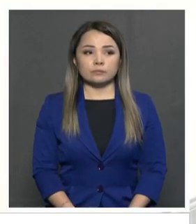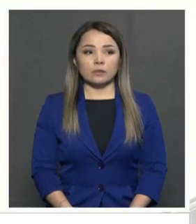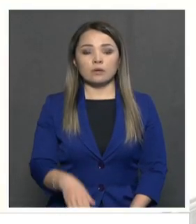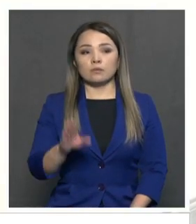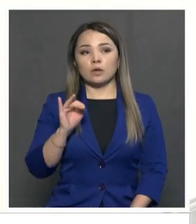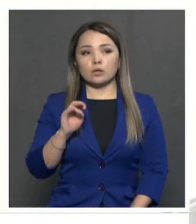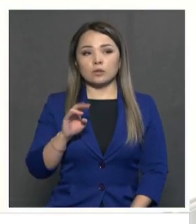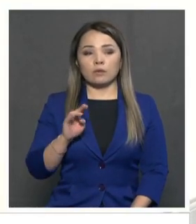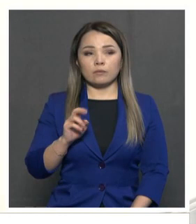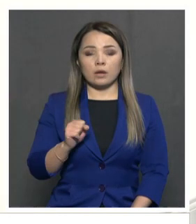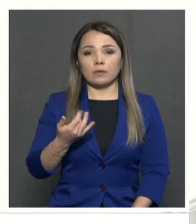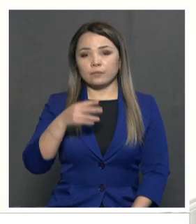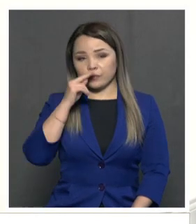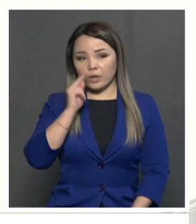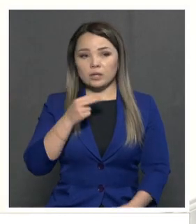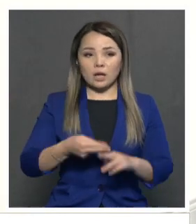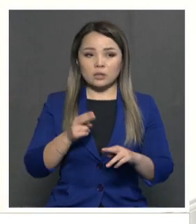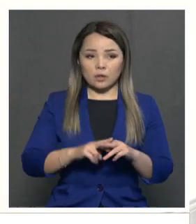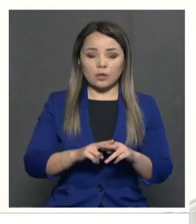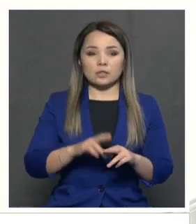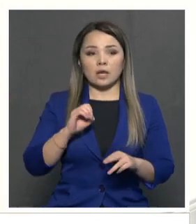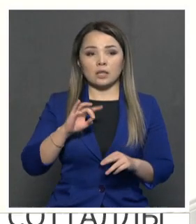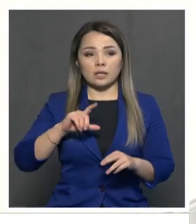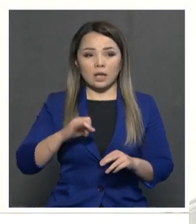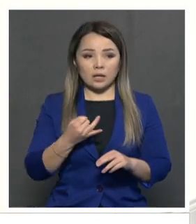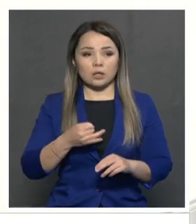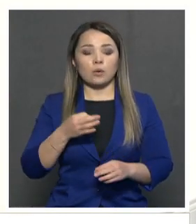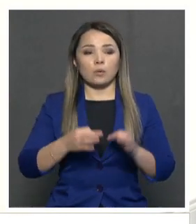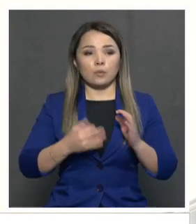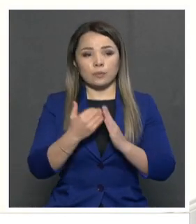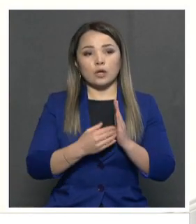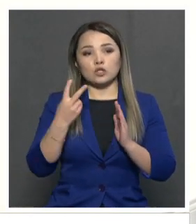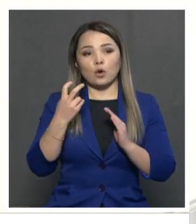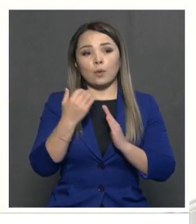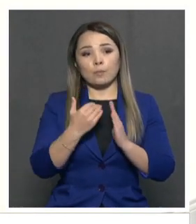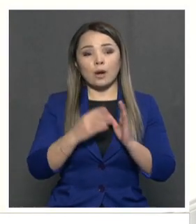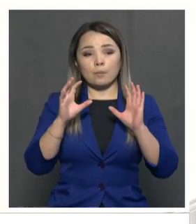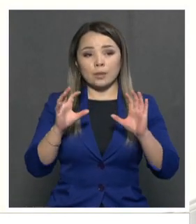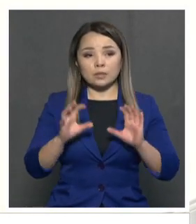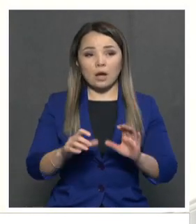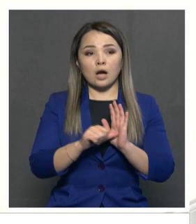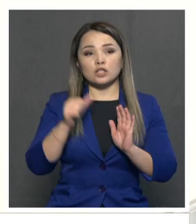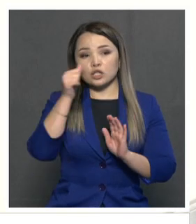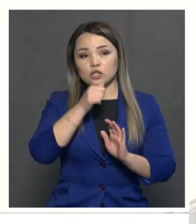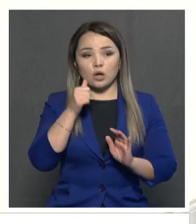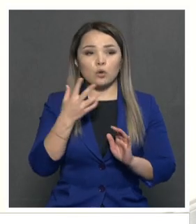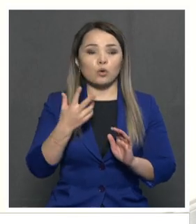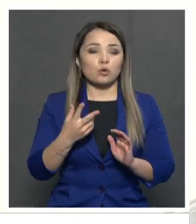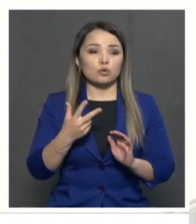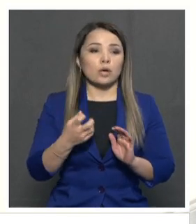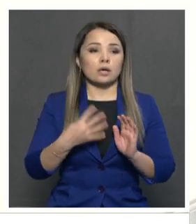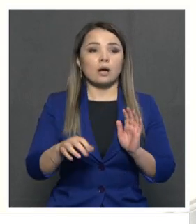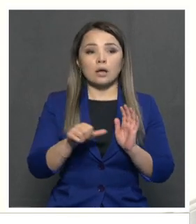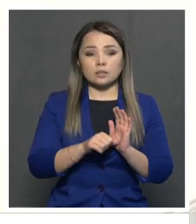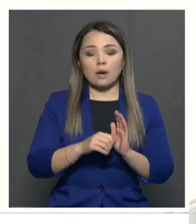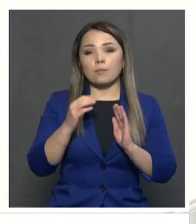Воронцова Сергея Сергеевича признать виновным. Сергей Воронцов қылмыстық кодекстің 200-ші бабы бойынша 6 жылға, 346-ші бабы